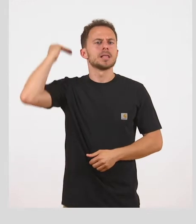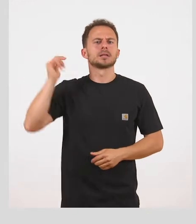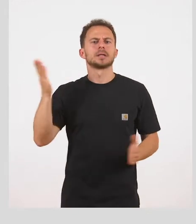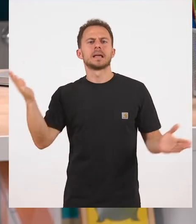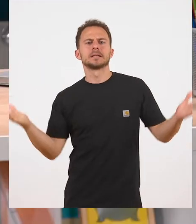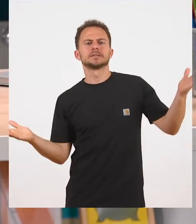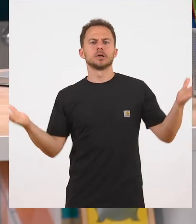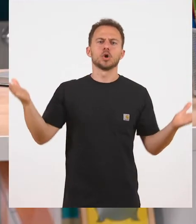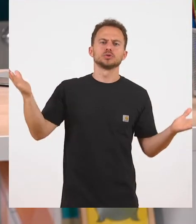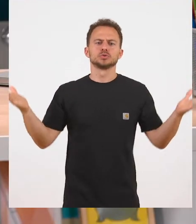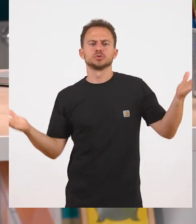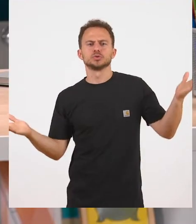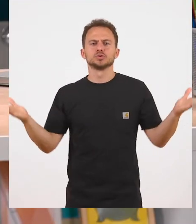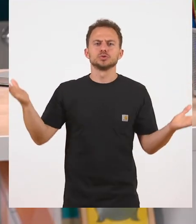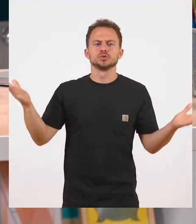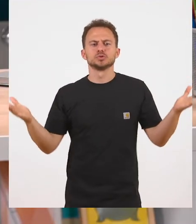σύγκρισης. Τον βλέπουμε εδώ πέρα.